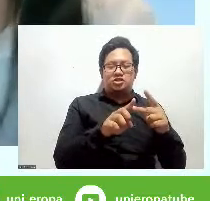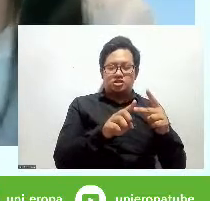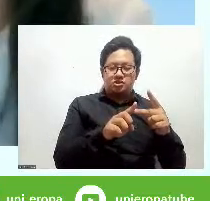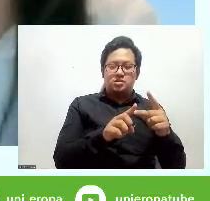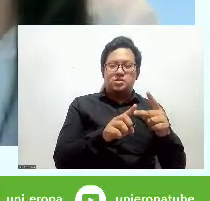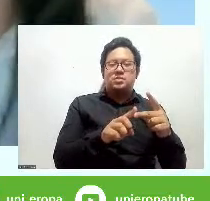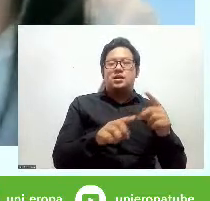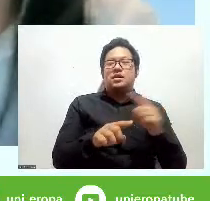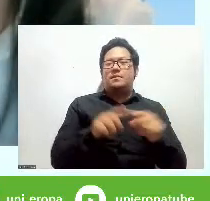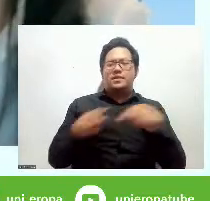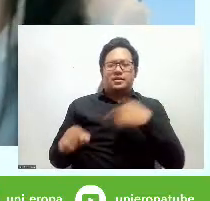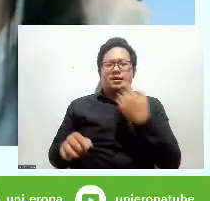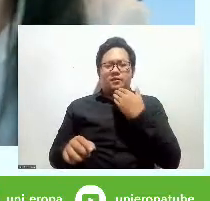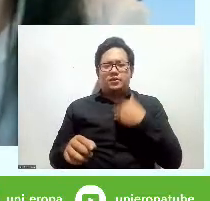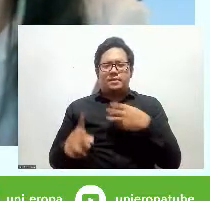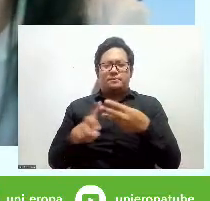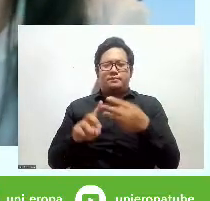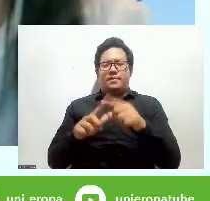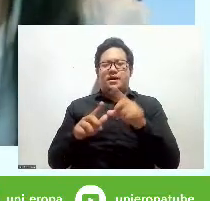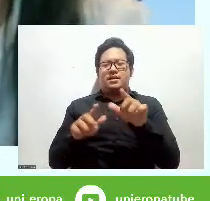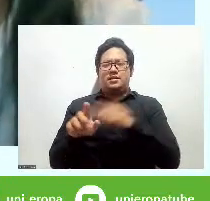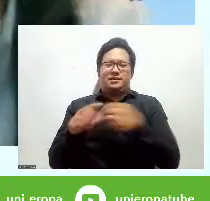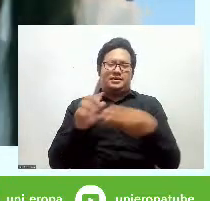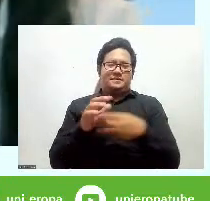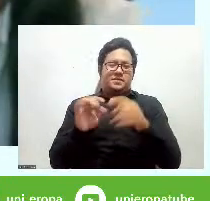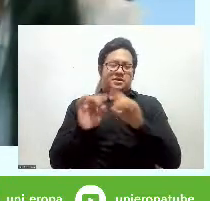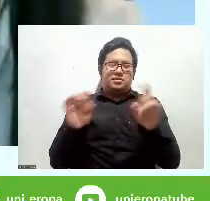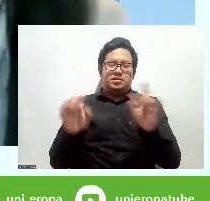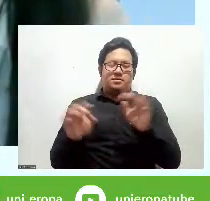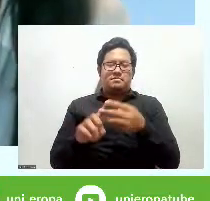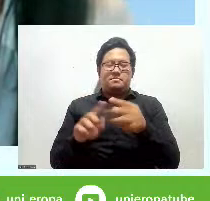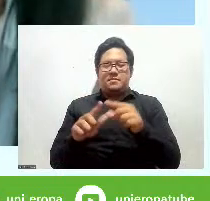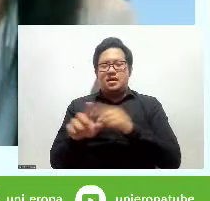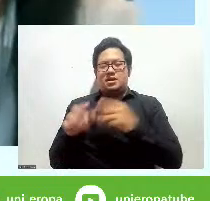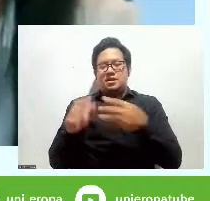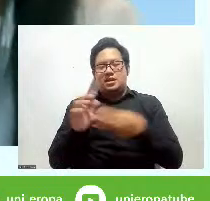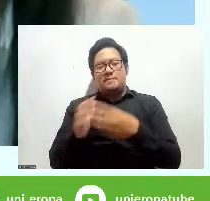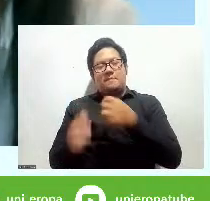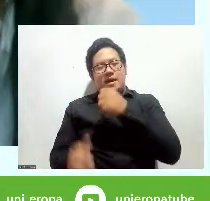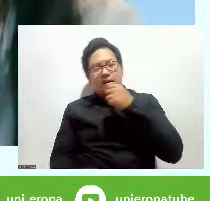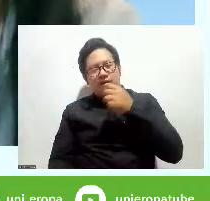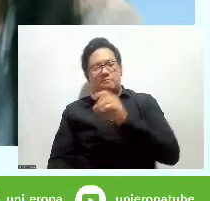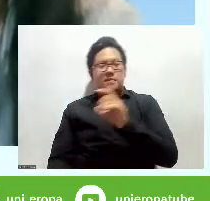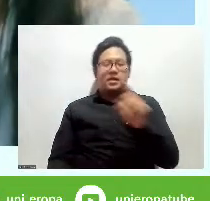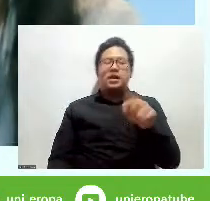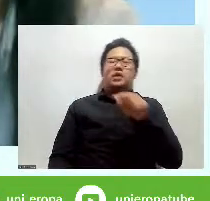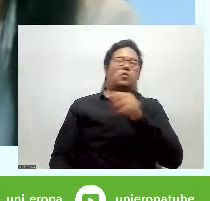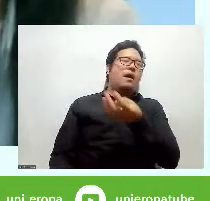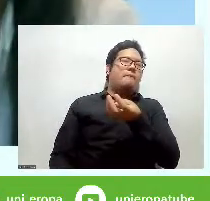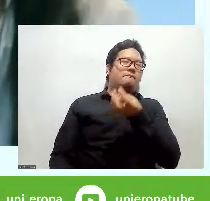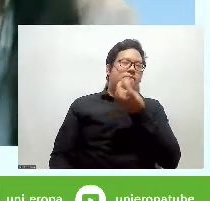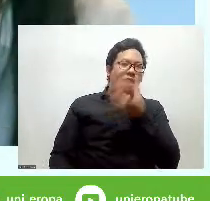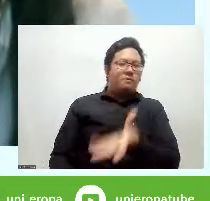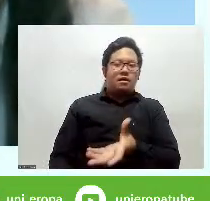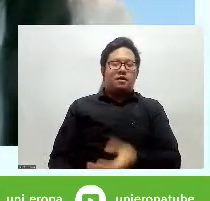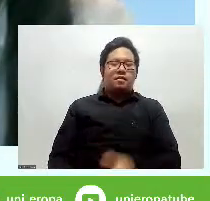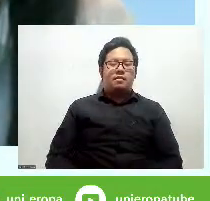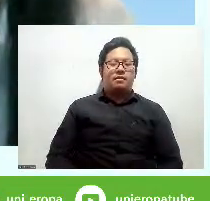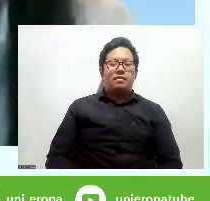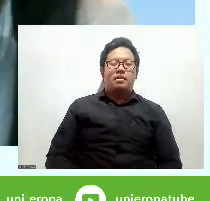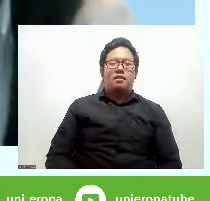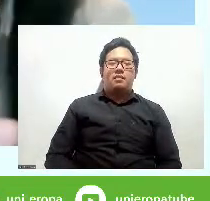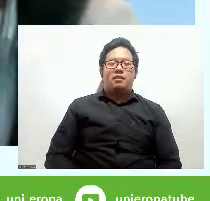batik Nah itu tongkat bahan itu udah jadi apa ya rupiah